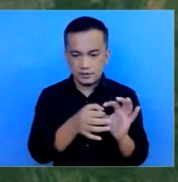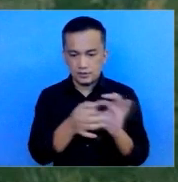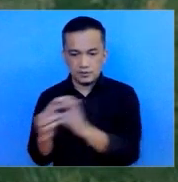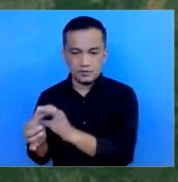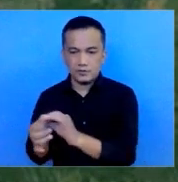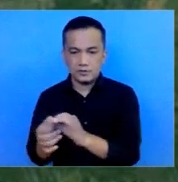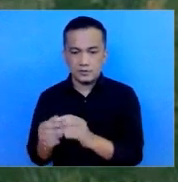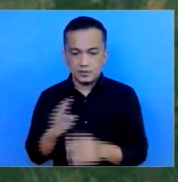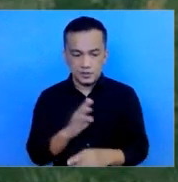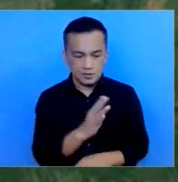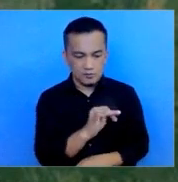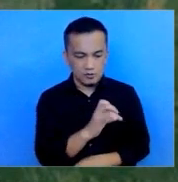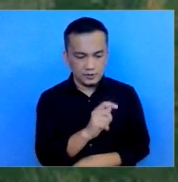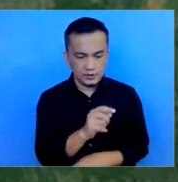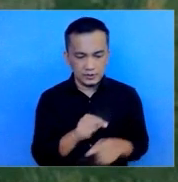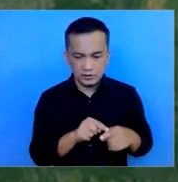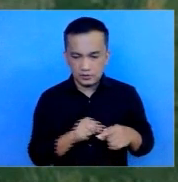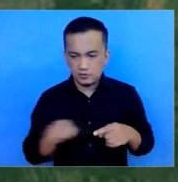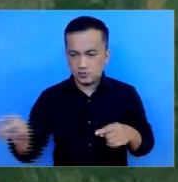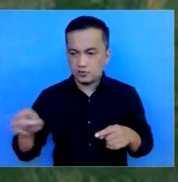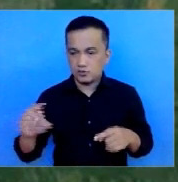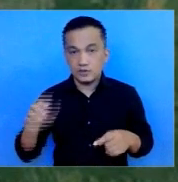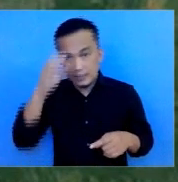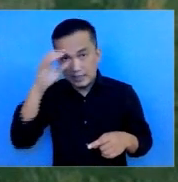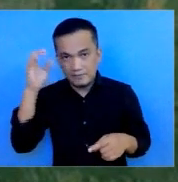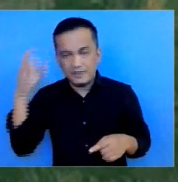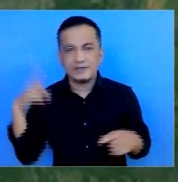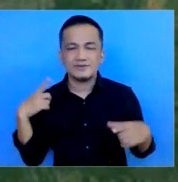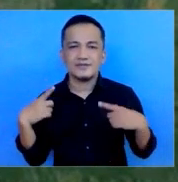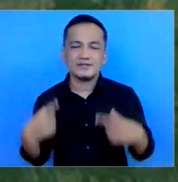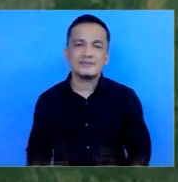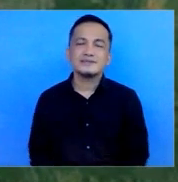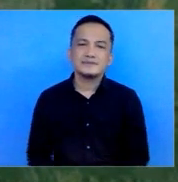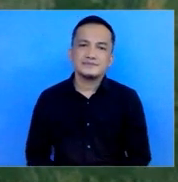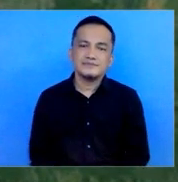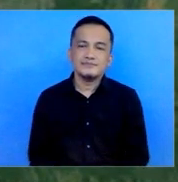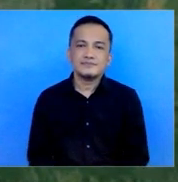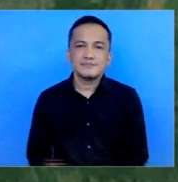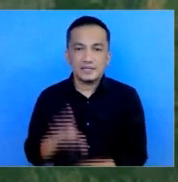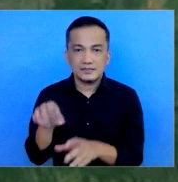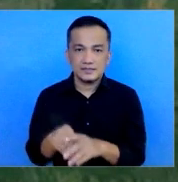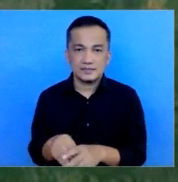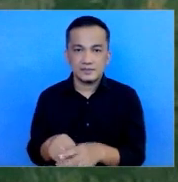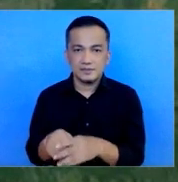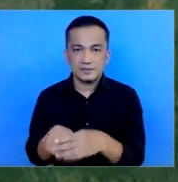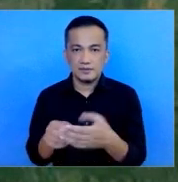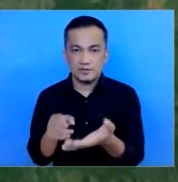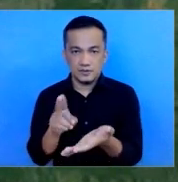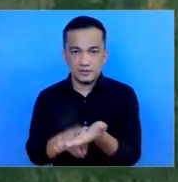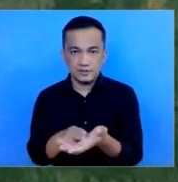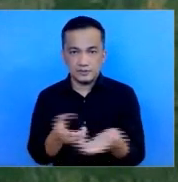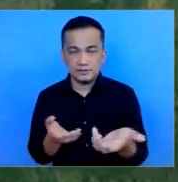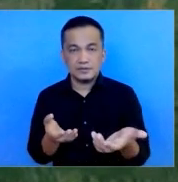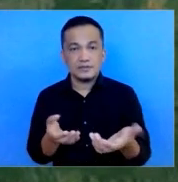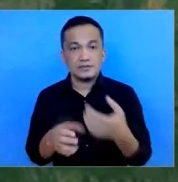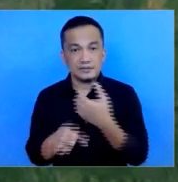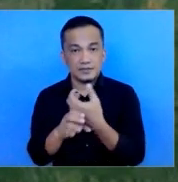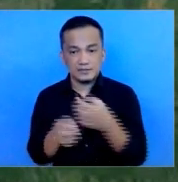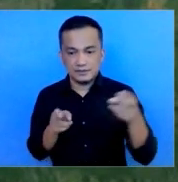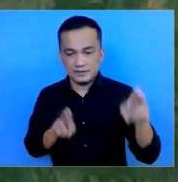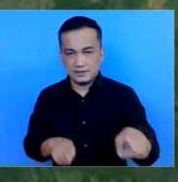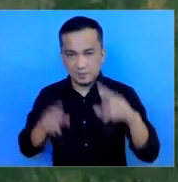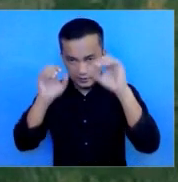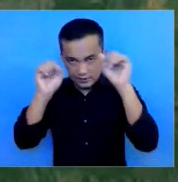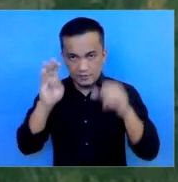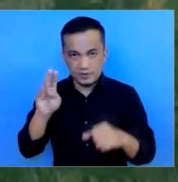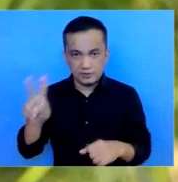mula sa Blumentritt Station hanggang dito sa Calamba, Laguna. Kabilang sa mangunguna sa gagawing contract signing, si Pangulong Bongbong Marcos,